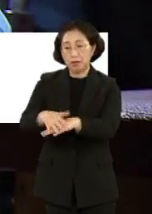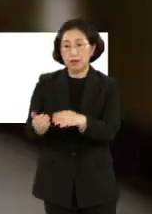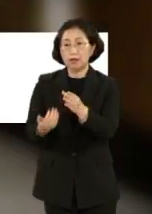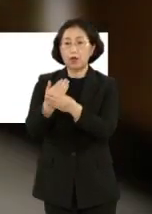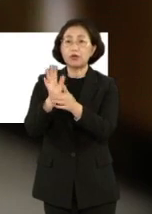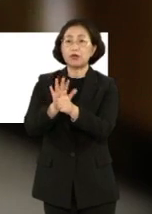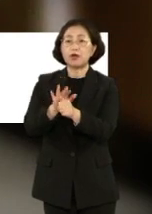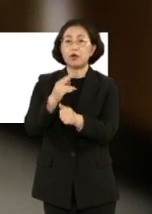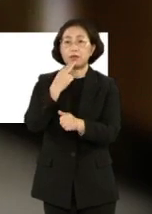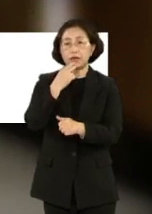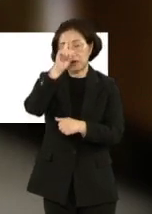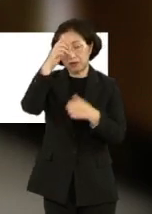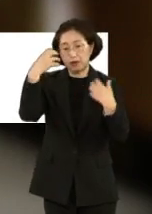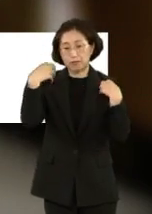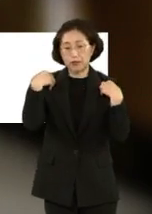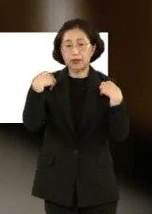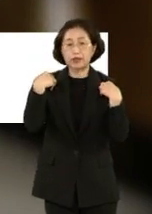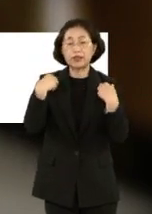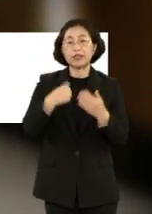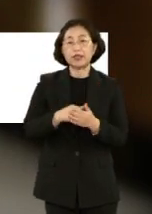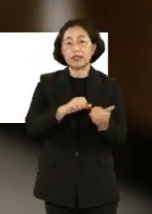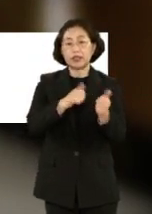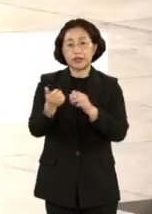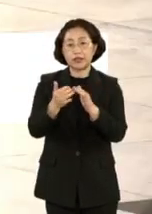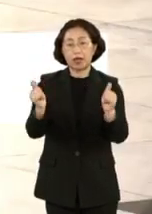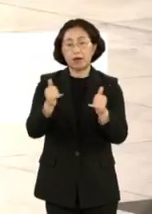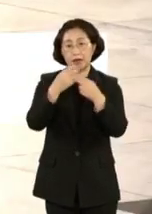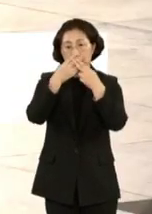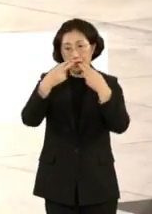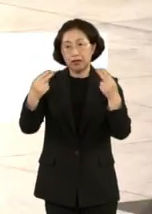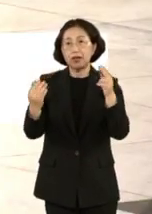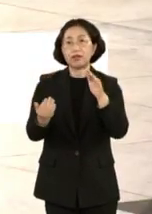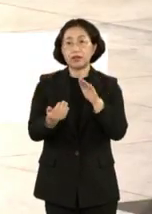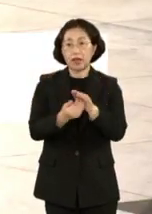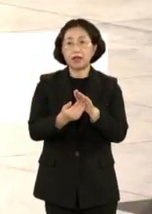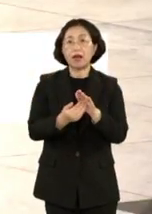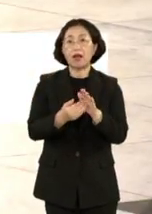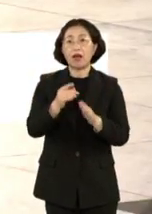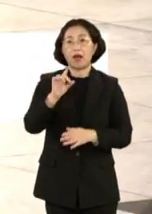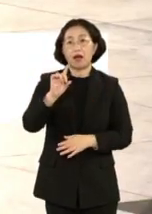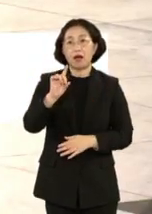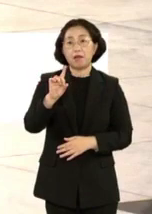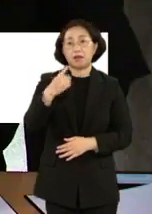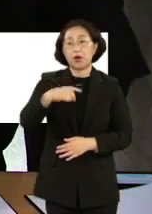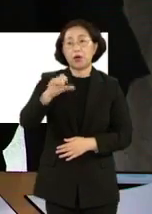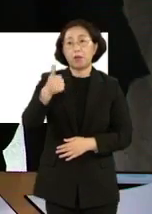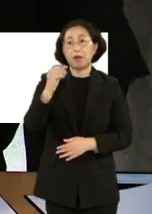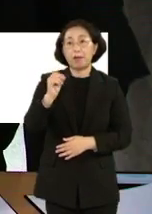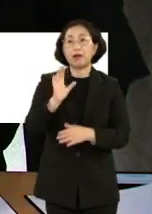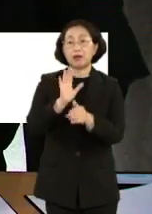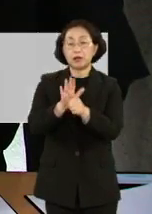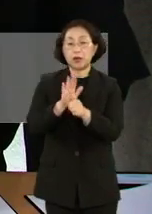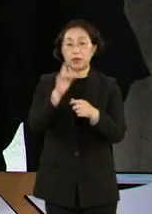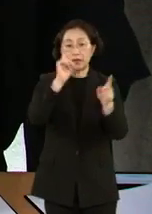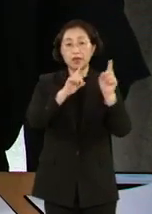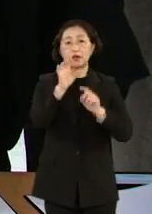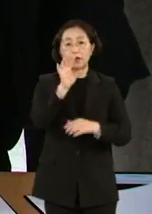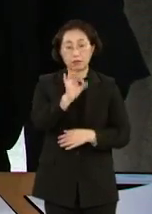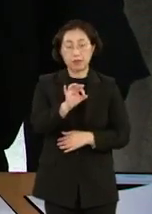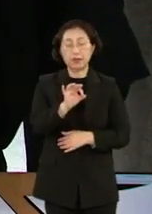때문에 정부는 희생자들에게 장례비를 최대 1,500만 원까지 지급하고 부상자들의 치료비를 우선 대납한다는 방침을